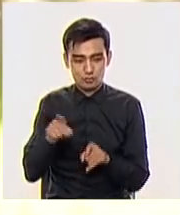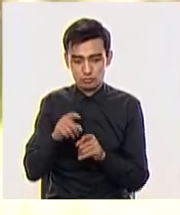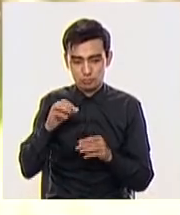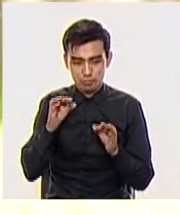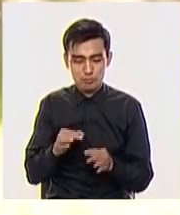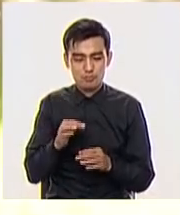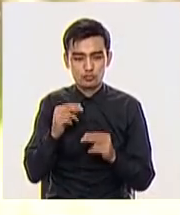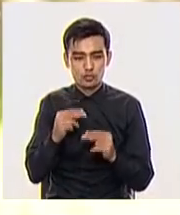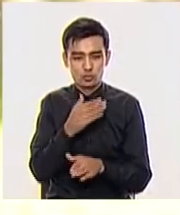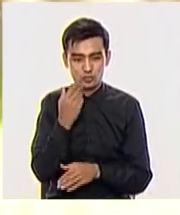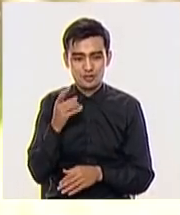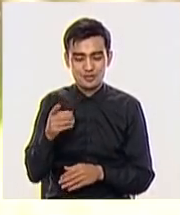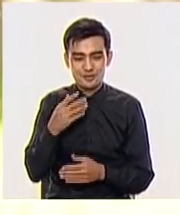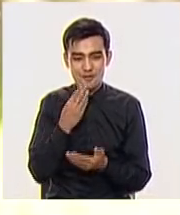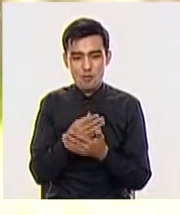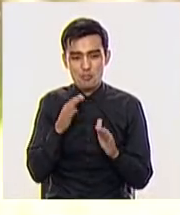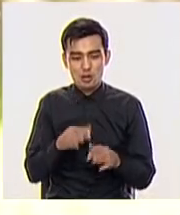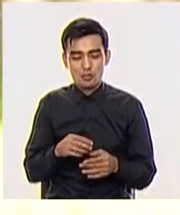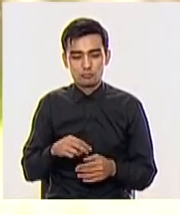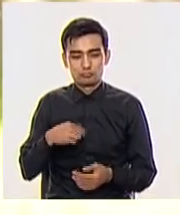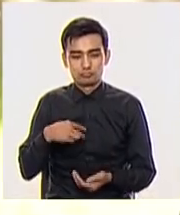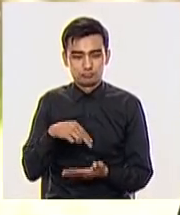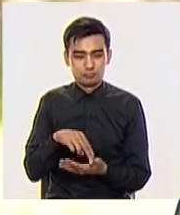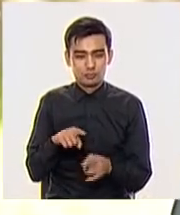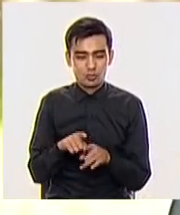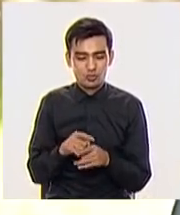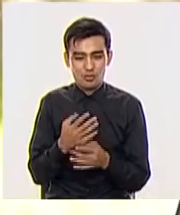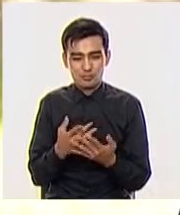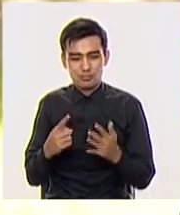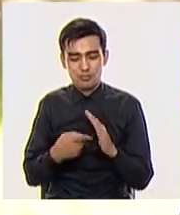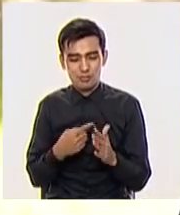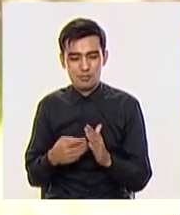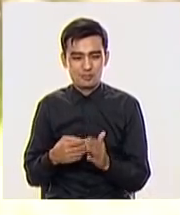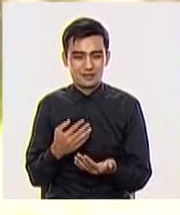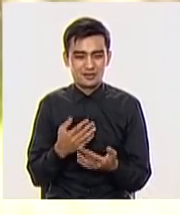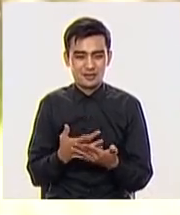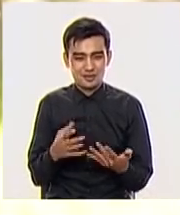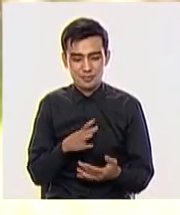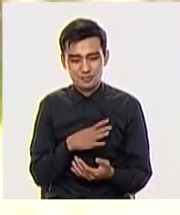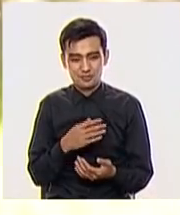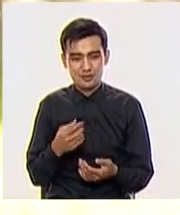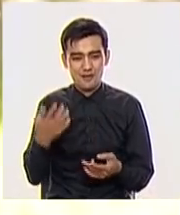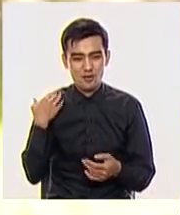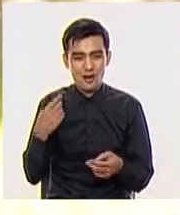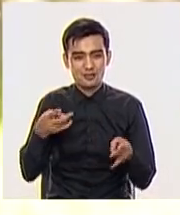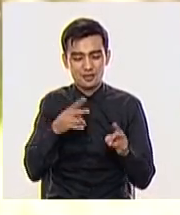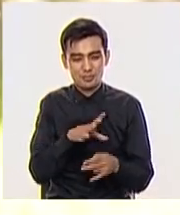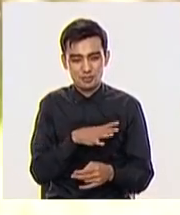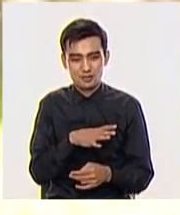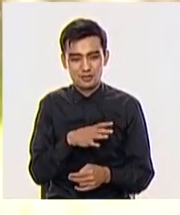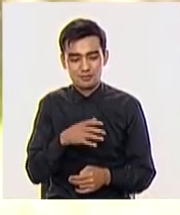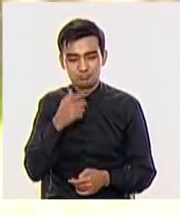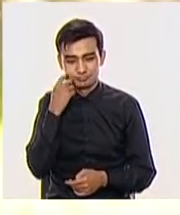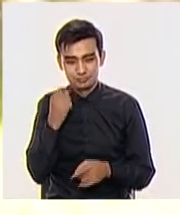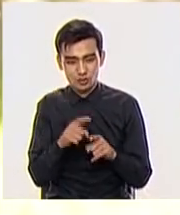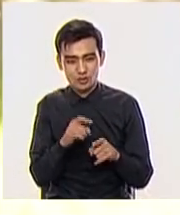Ол мисалга командирдин орнуна калдым деп ар нерсени баягыда өзүбүздүн арамызды өтүп кеткен асыра